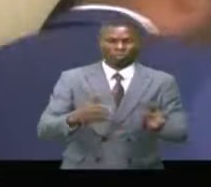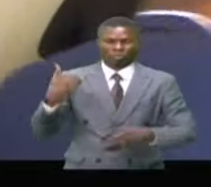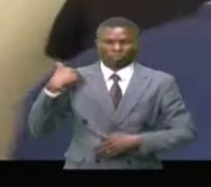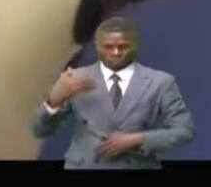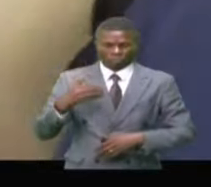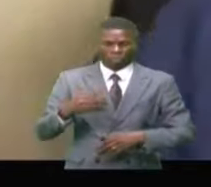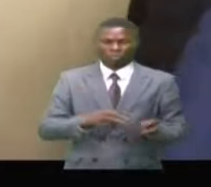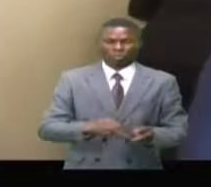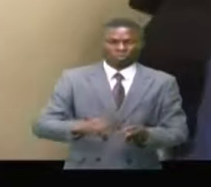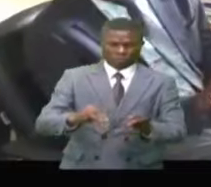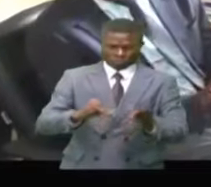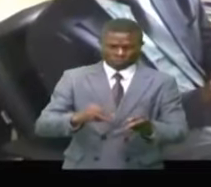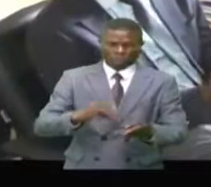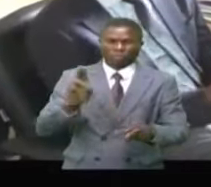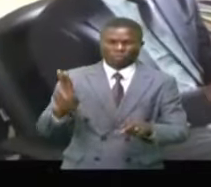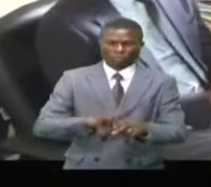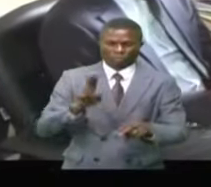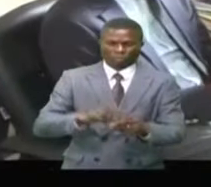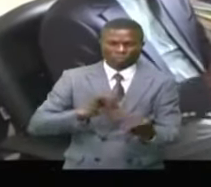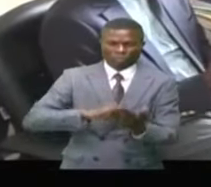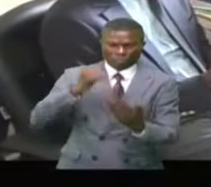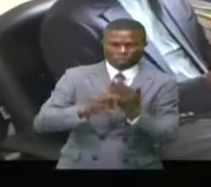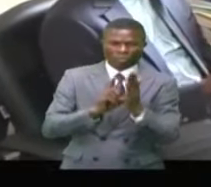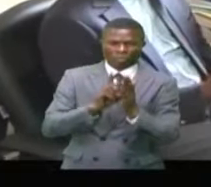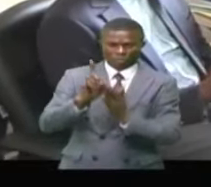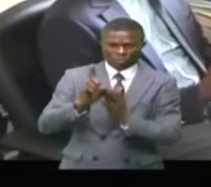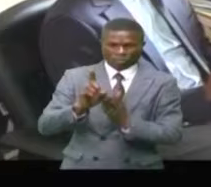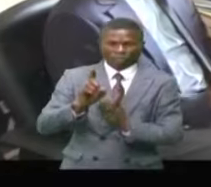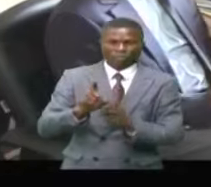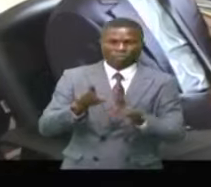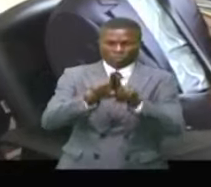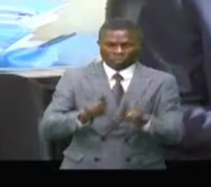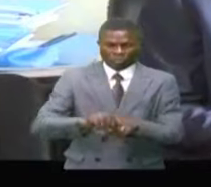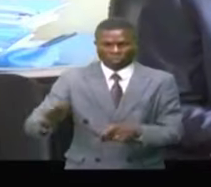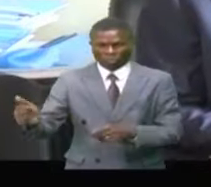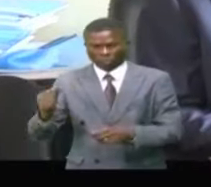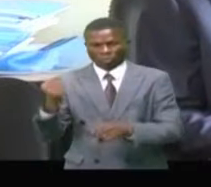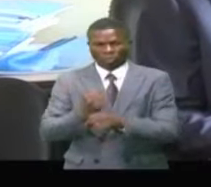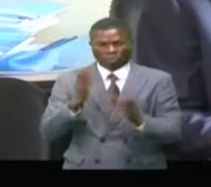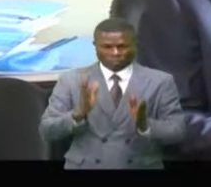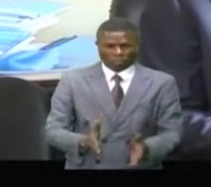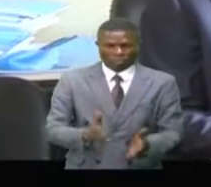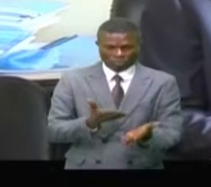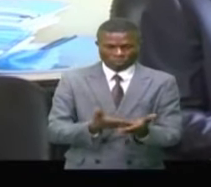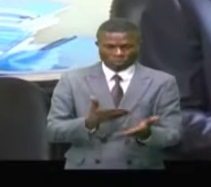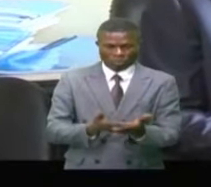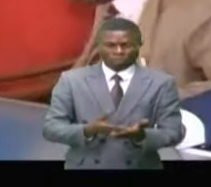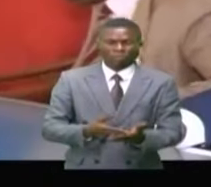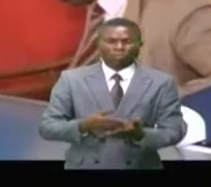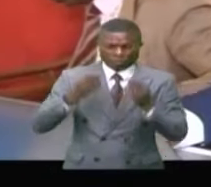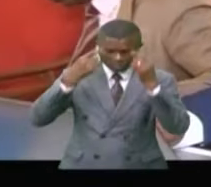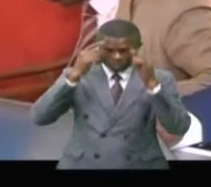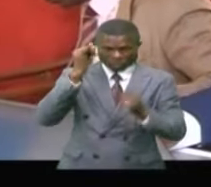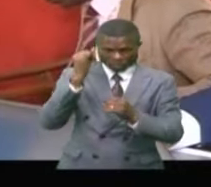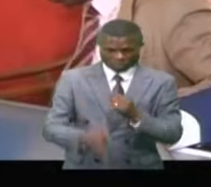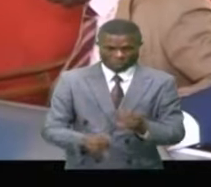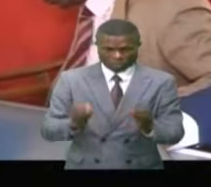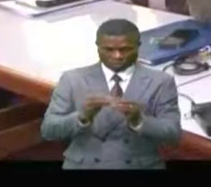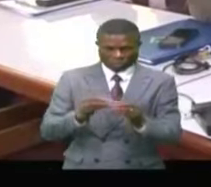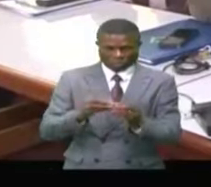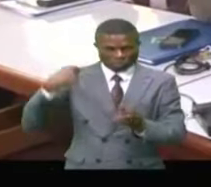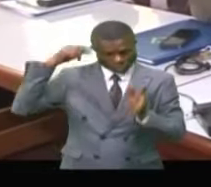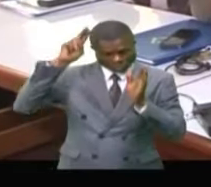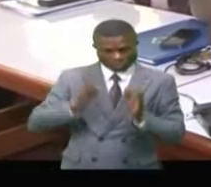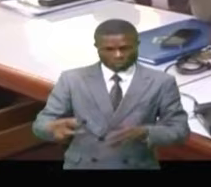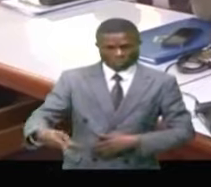manière dont sont exécutés les projets de développement et autres investissements sont là les maîtres mots de la gestion du gouverneur du